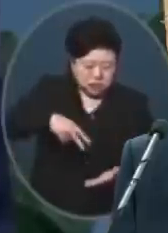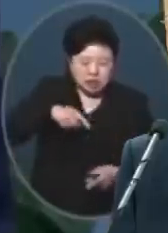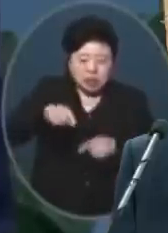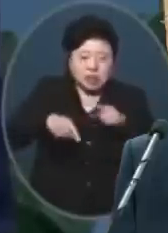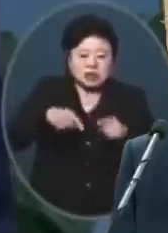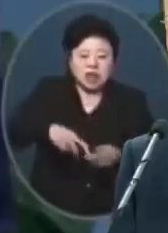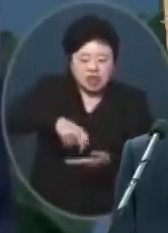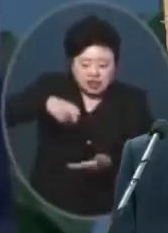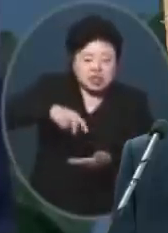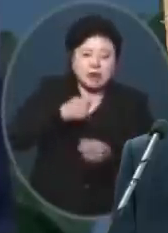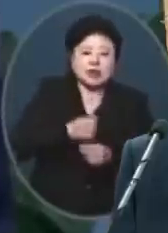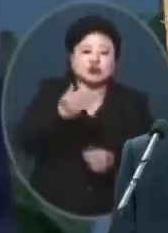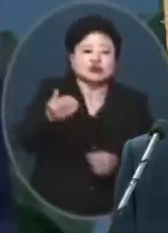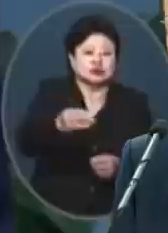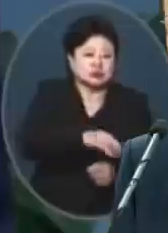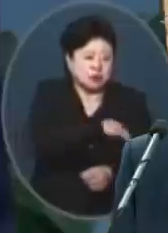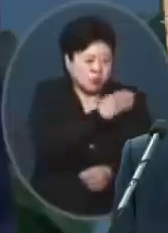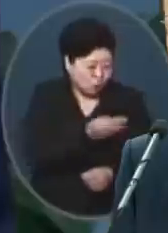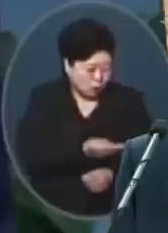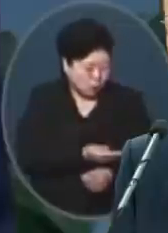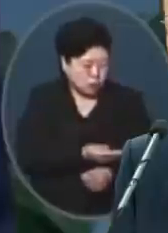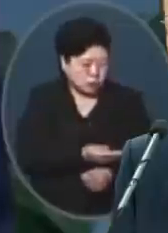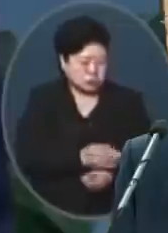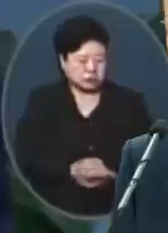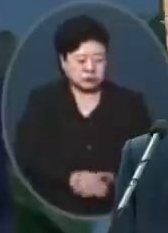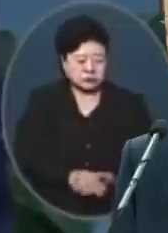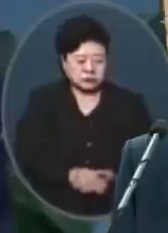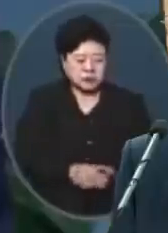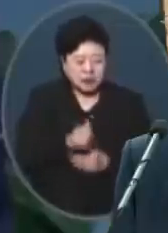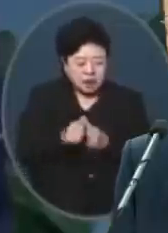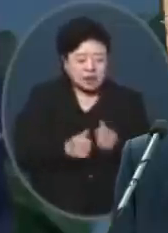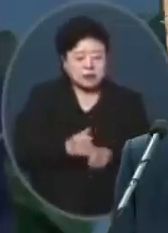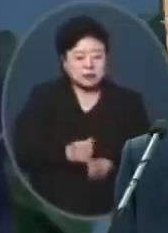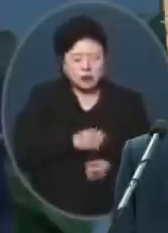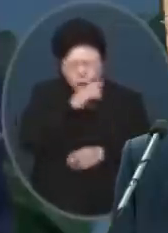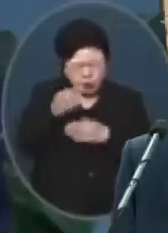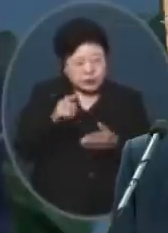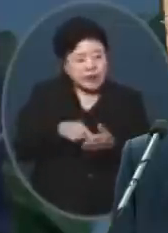사망의 권세를 다 생산시킨 것입니다